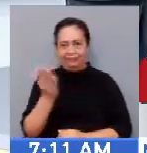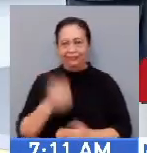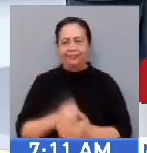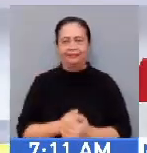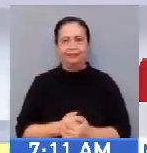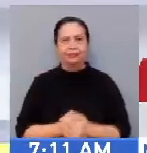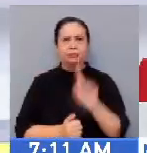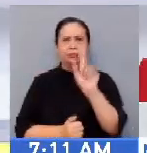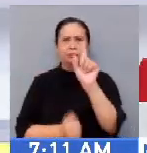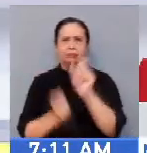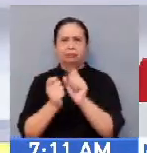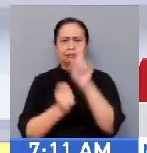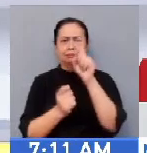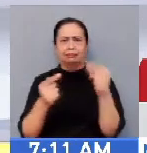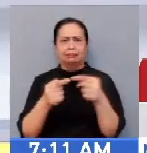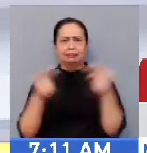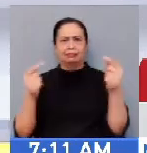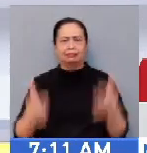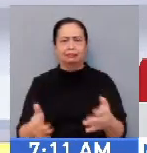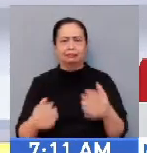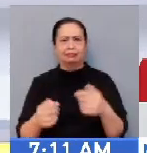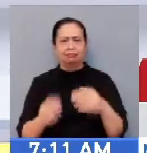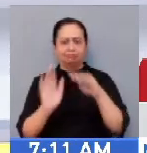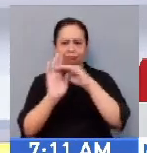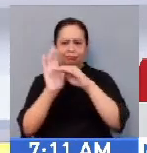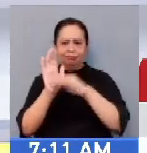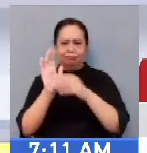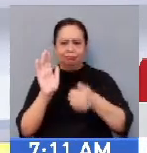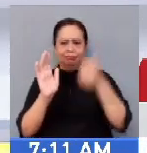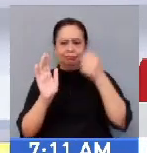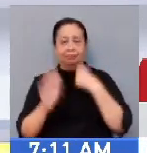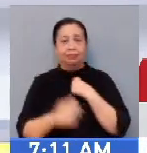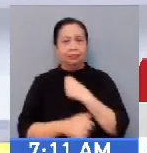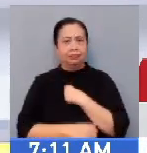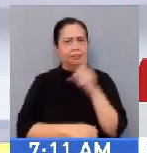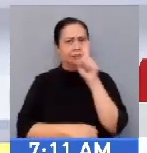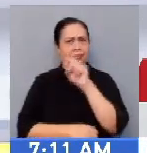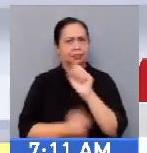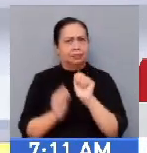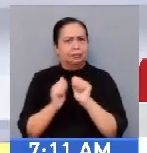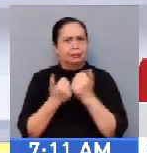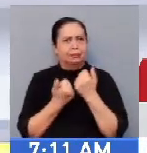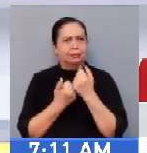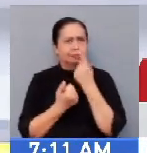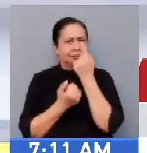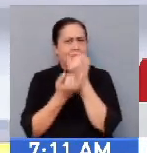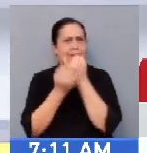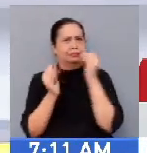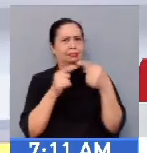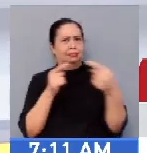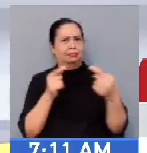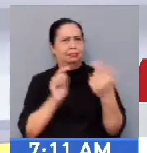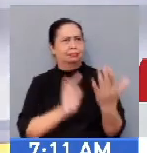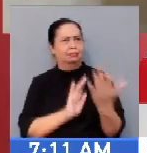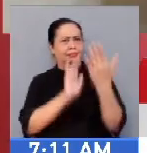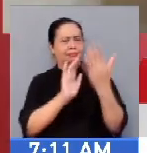oposisyon sa hanay ng mga nanalong senador. Ang tanong eh, paano nyo po ito haharapin, yung hamong ito?